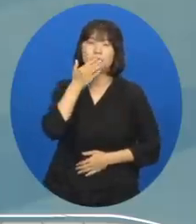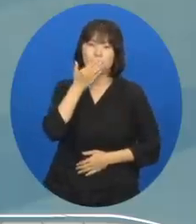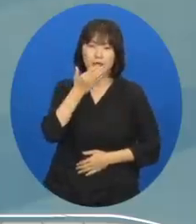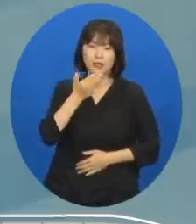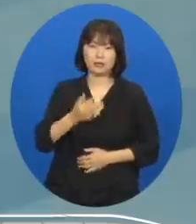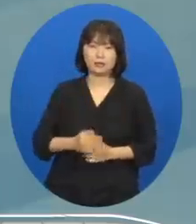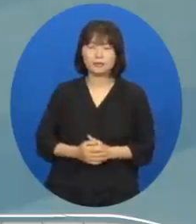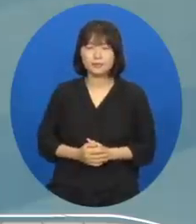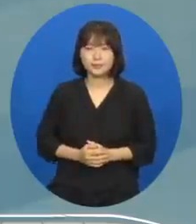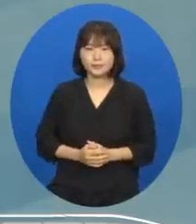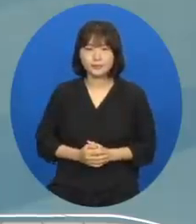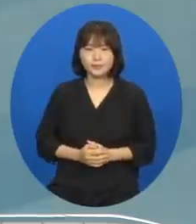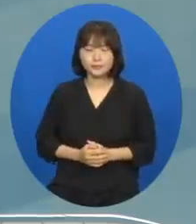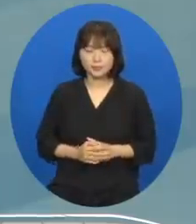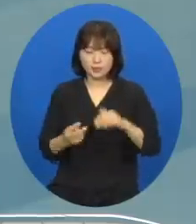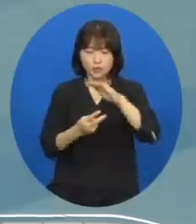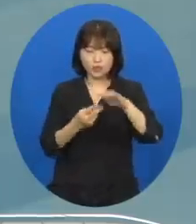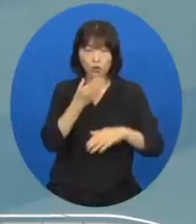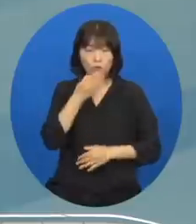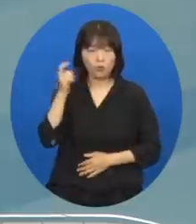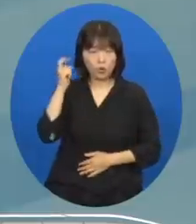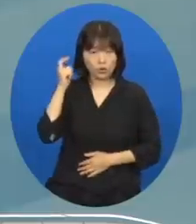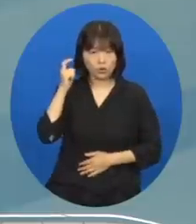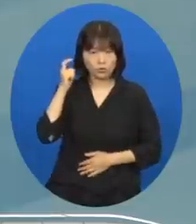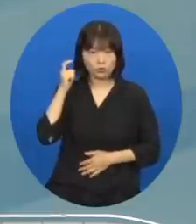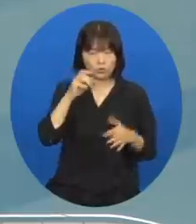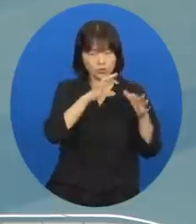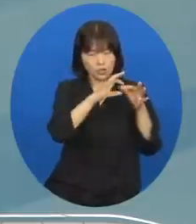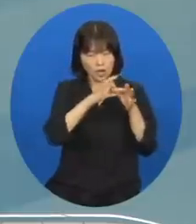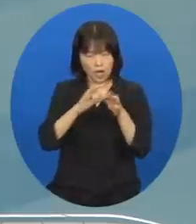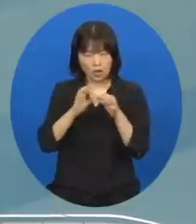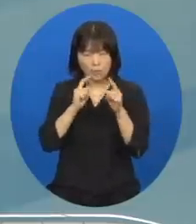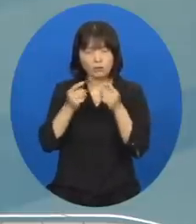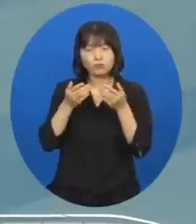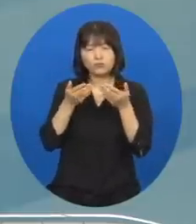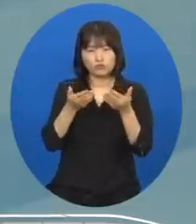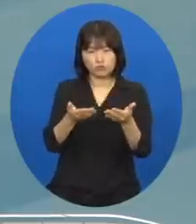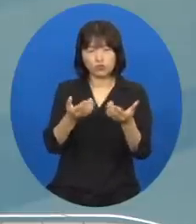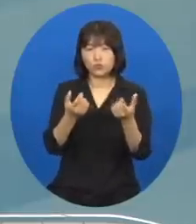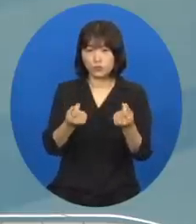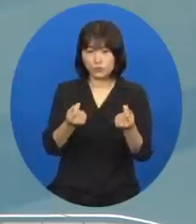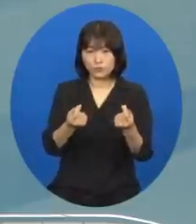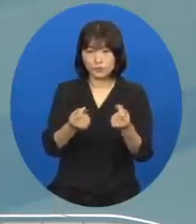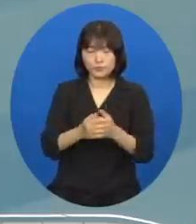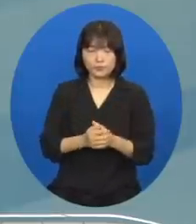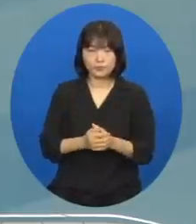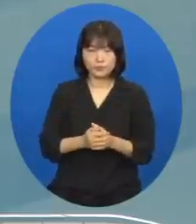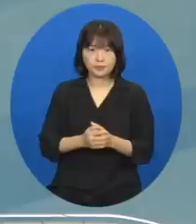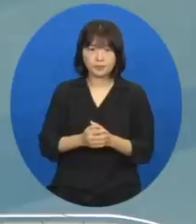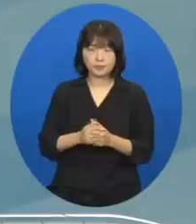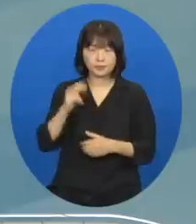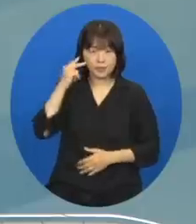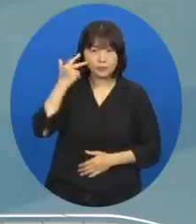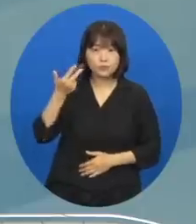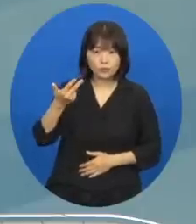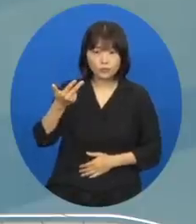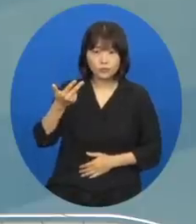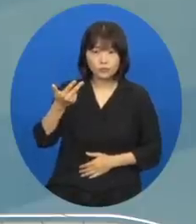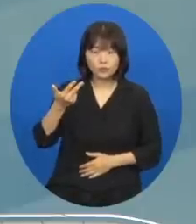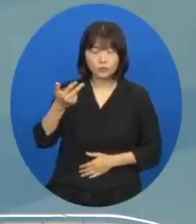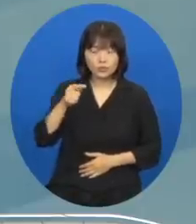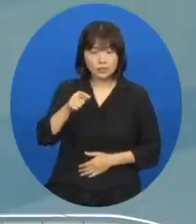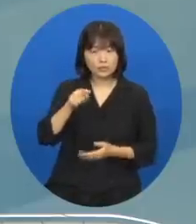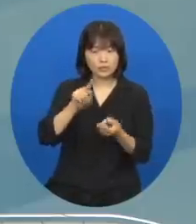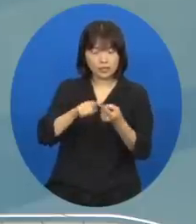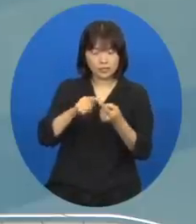것이다. 이건 요한복음의 일관된 메시지예요. 다음번 주일에도 또 이 문제에